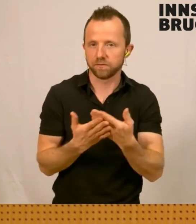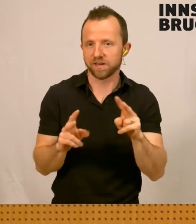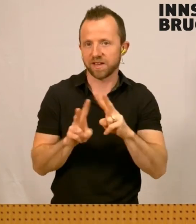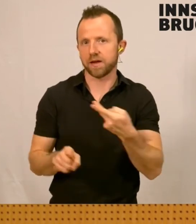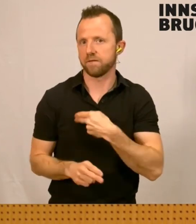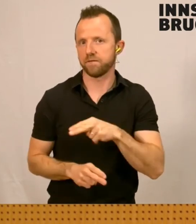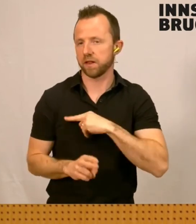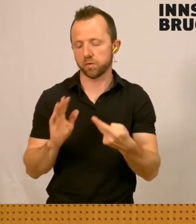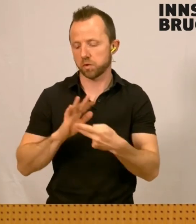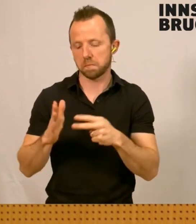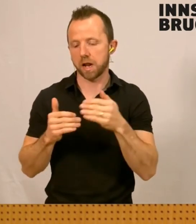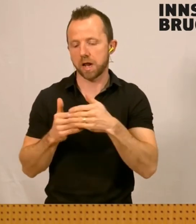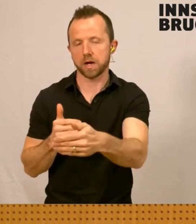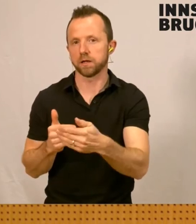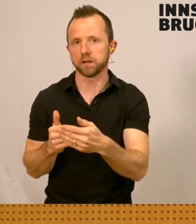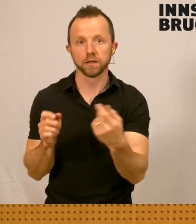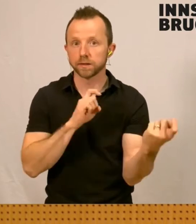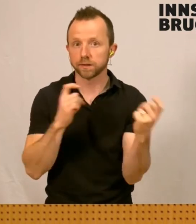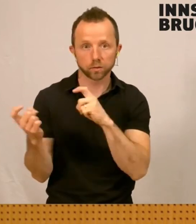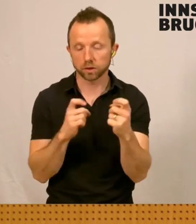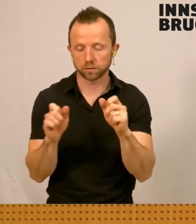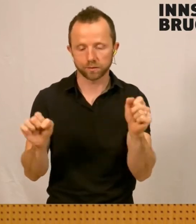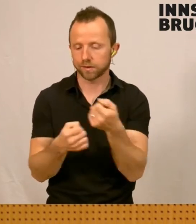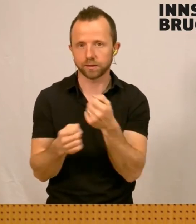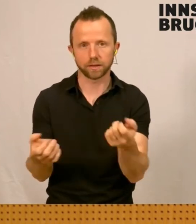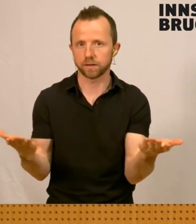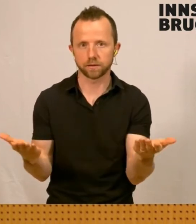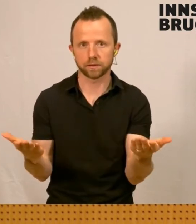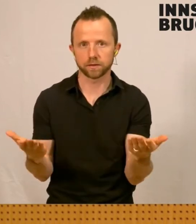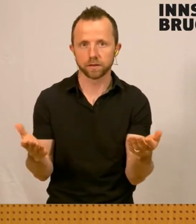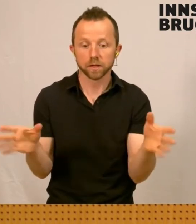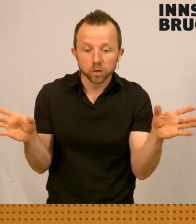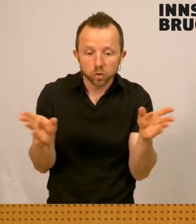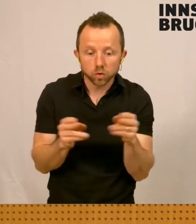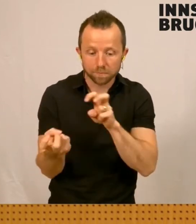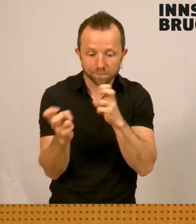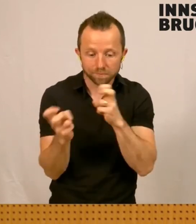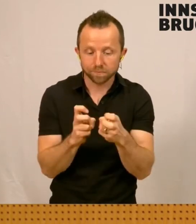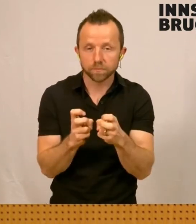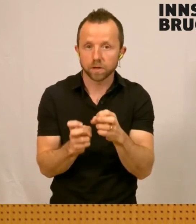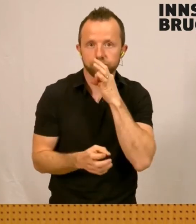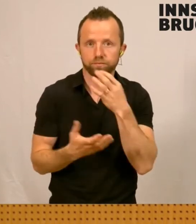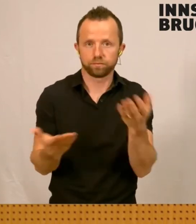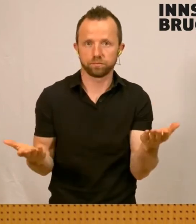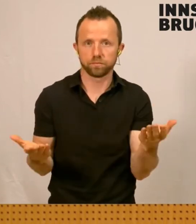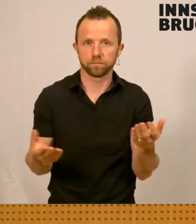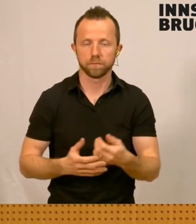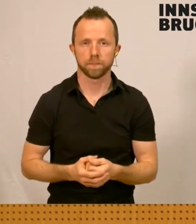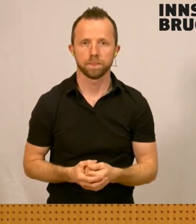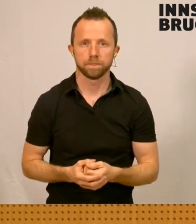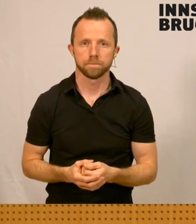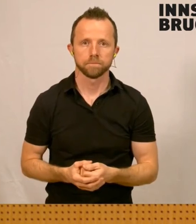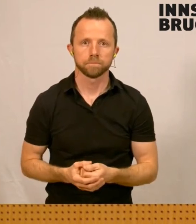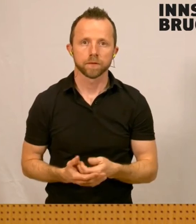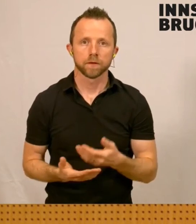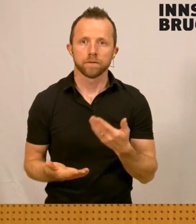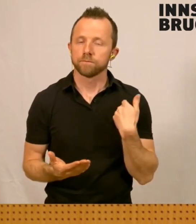Planen, Diskutieren und vor allem das gemeinsame Umsetzen nicht. Seit der Beginn